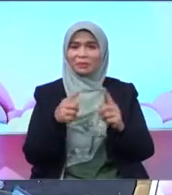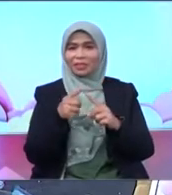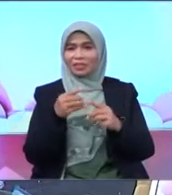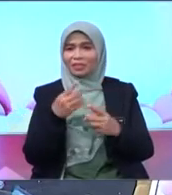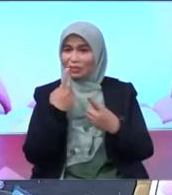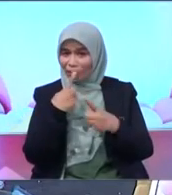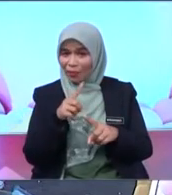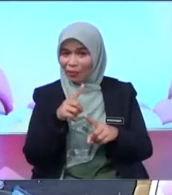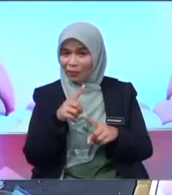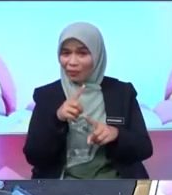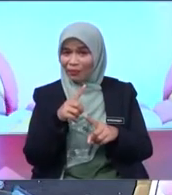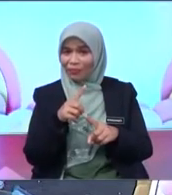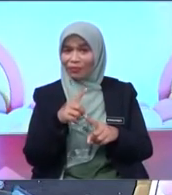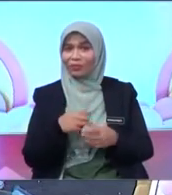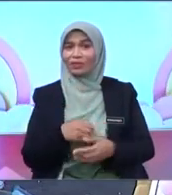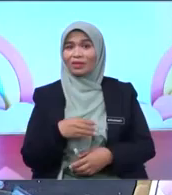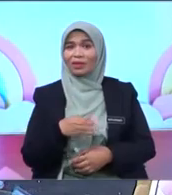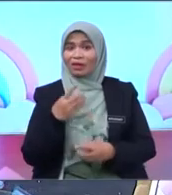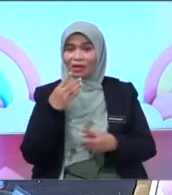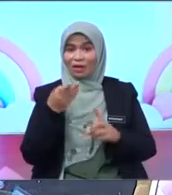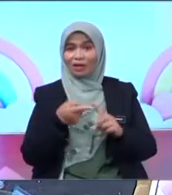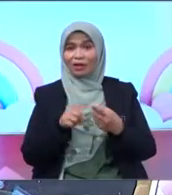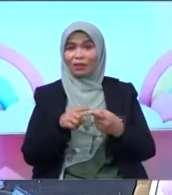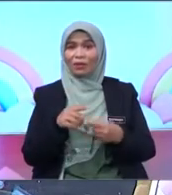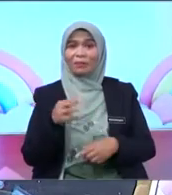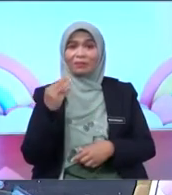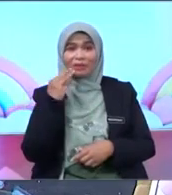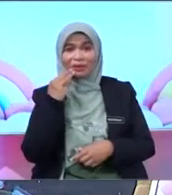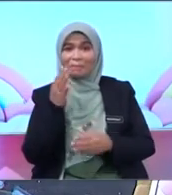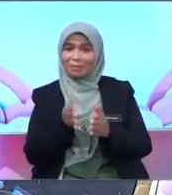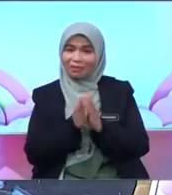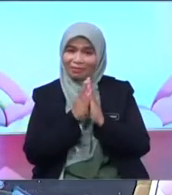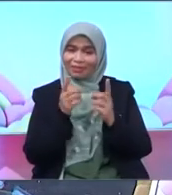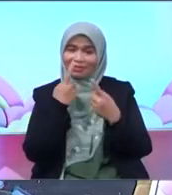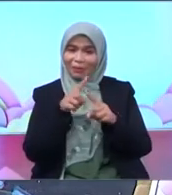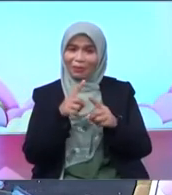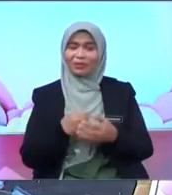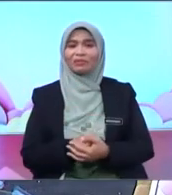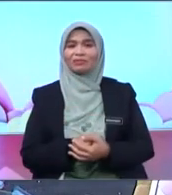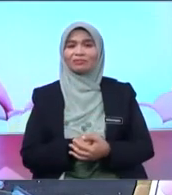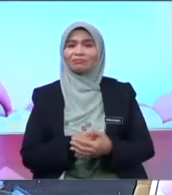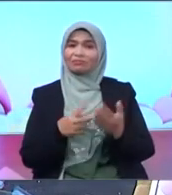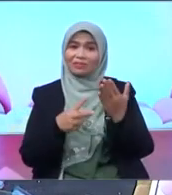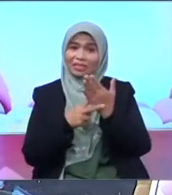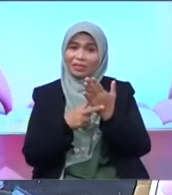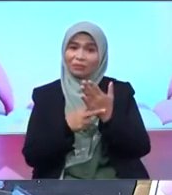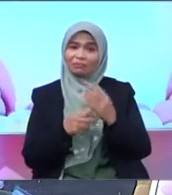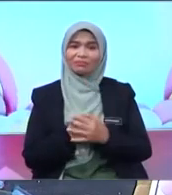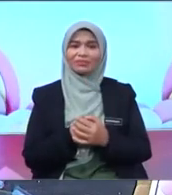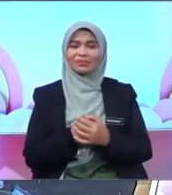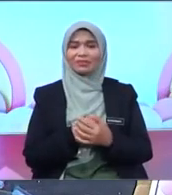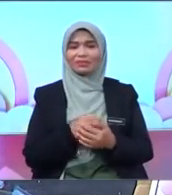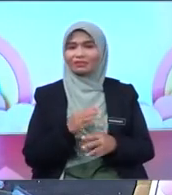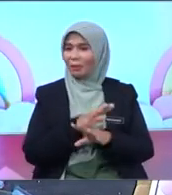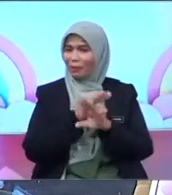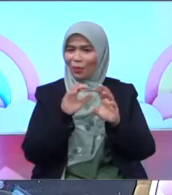pesta engkau Mira atau myrepublic awal piramid jawab-jawab meniru nih tidak meniru-niru